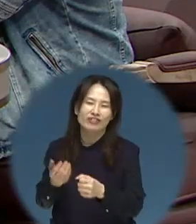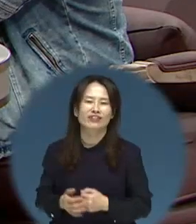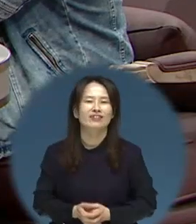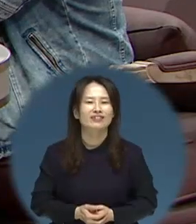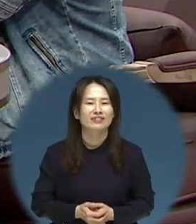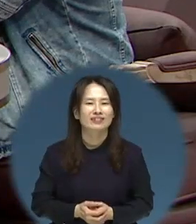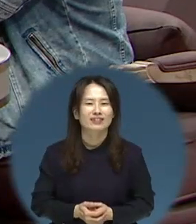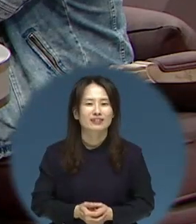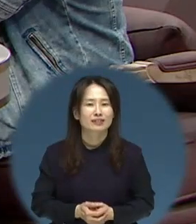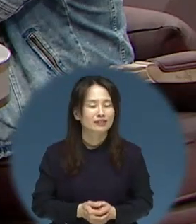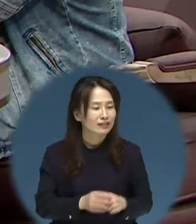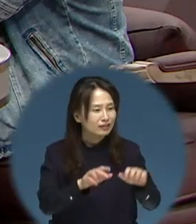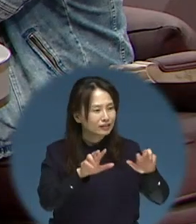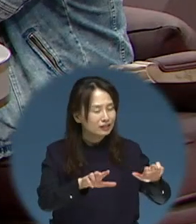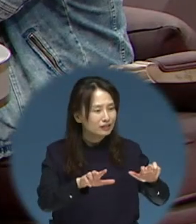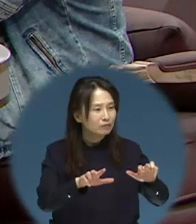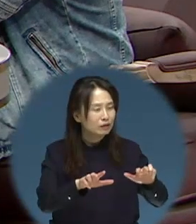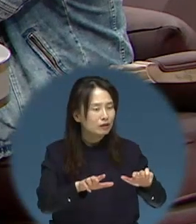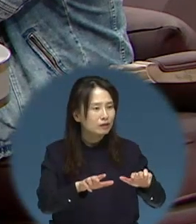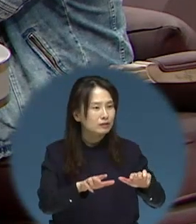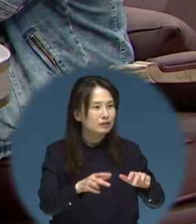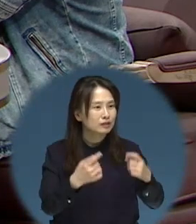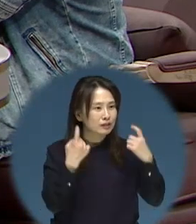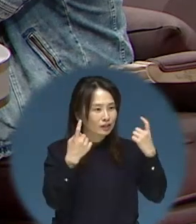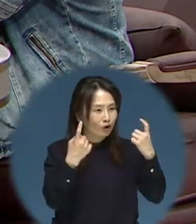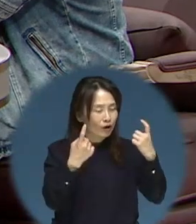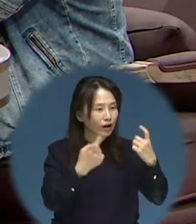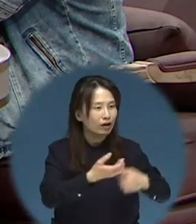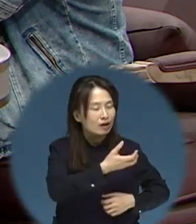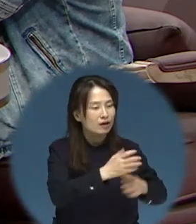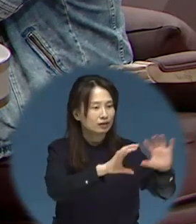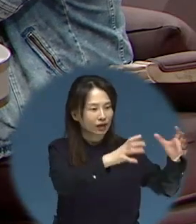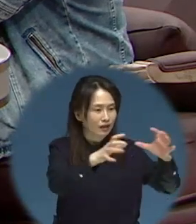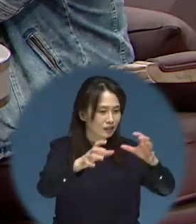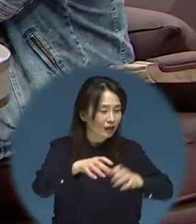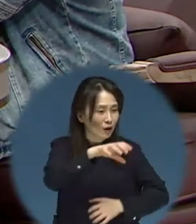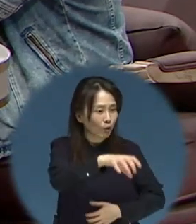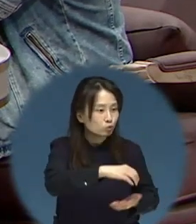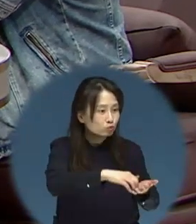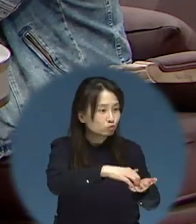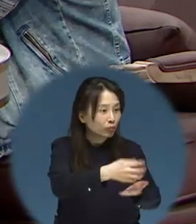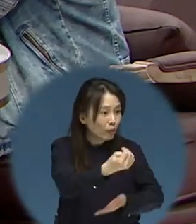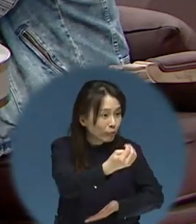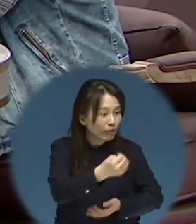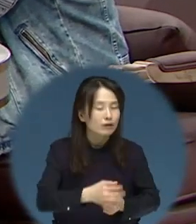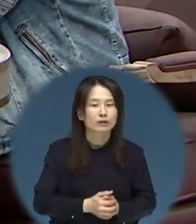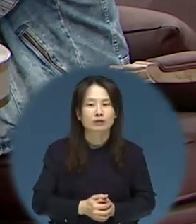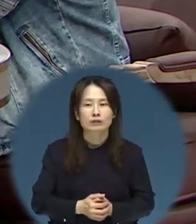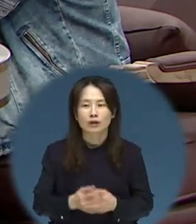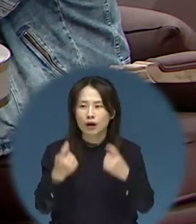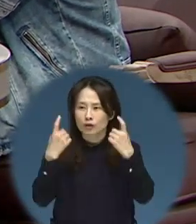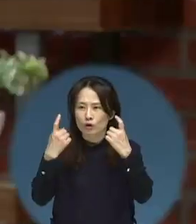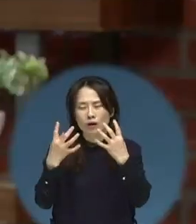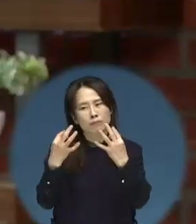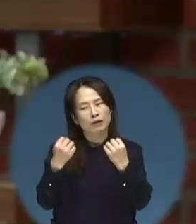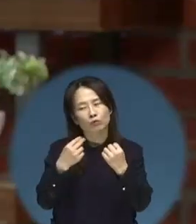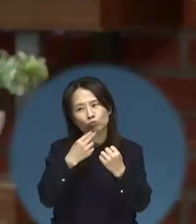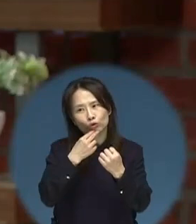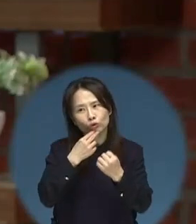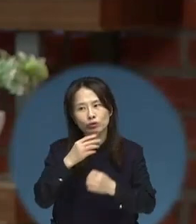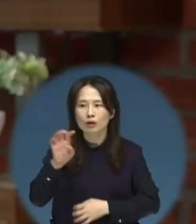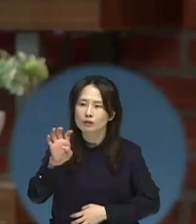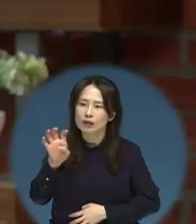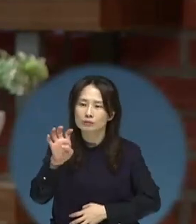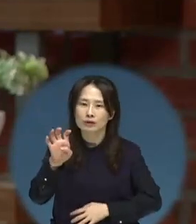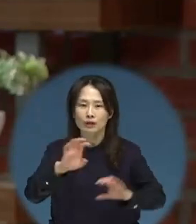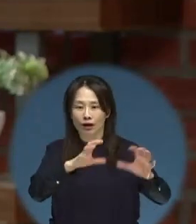해서 지금까지 다닌 해외여행 나라는 몇 나라 정도 다닌 거예요? 여행국을 많이 다니는 것 같아요. 한 40개국이 조금 안